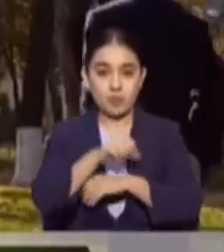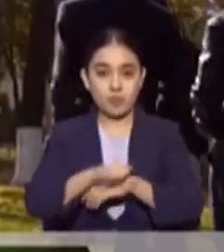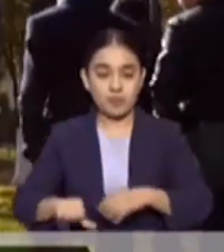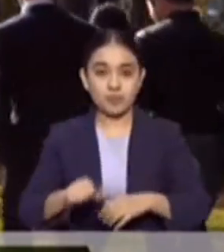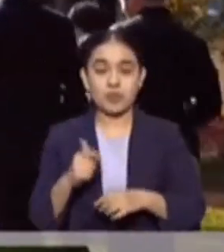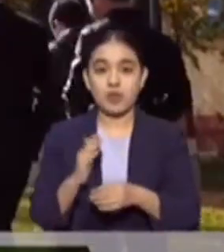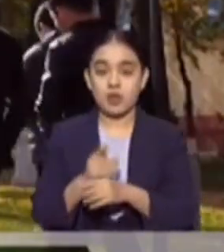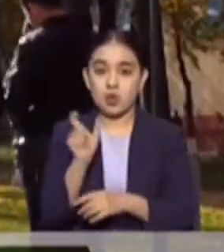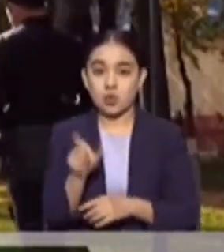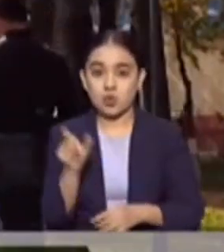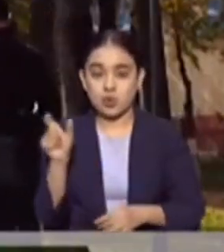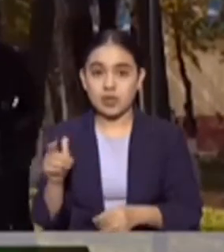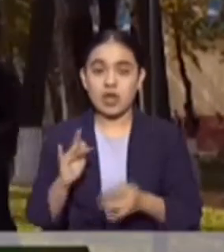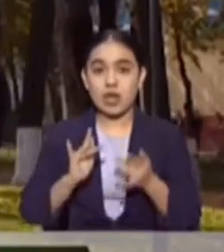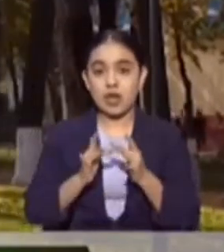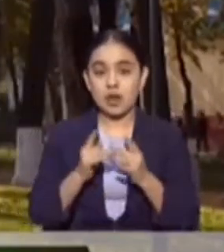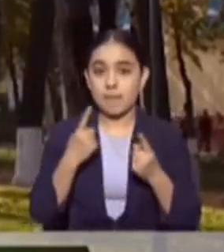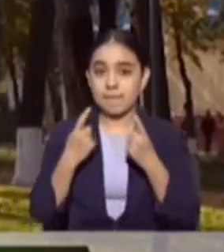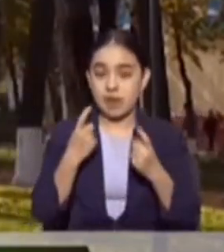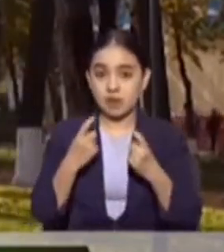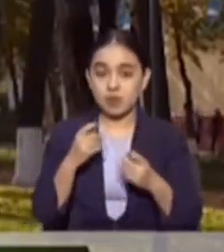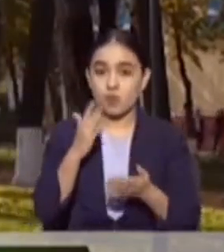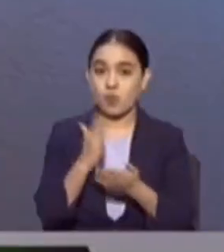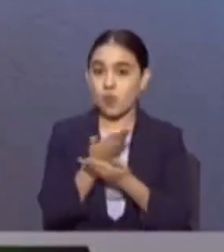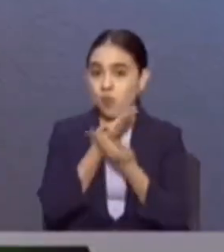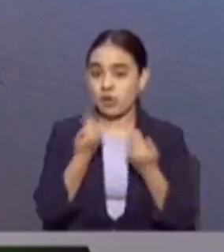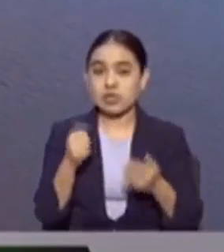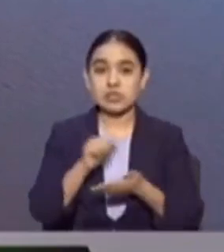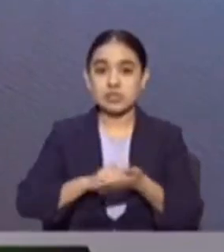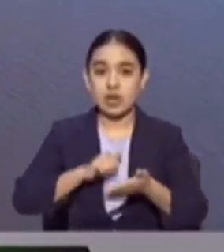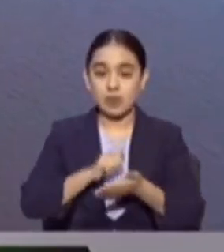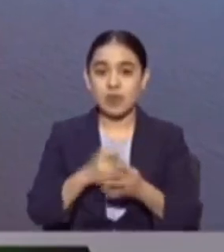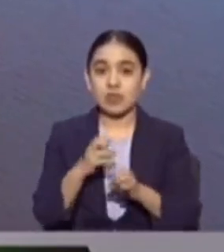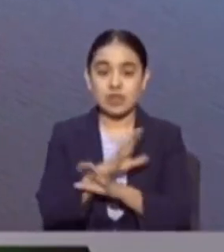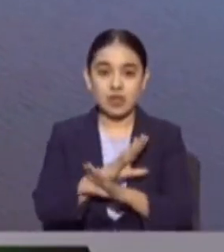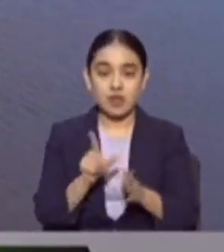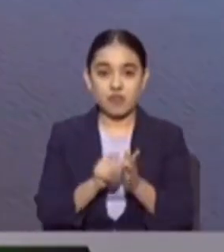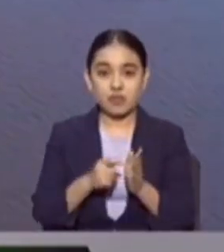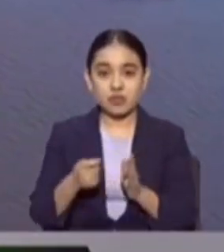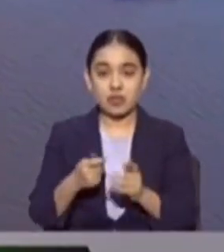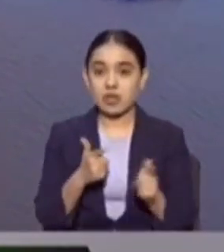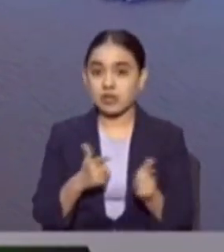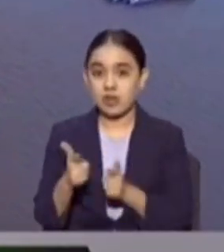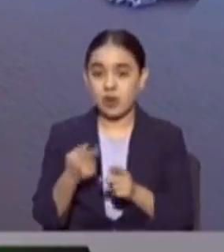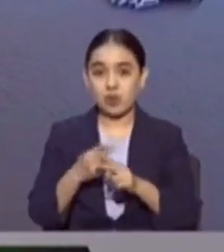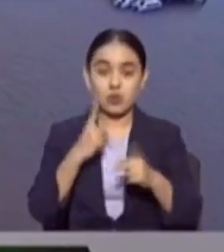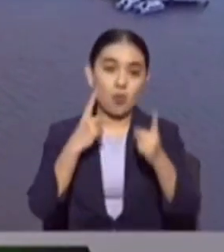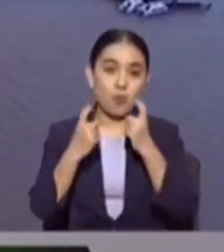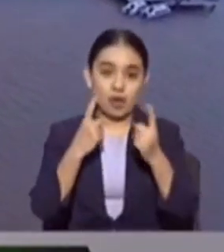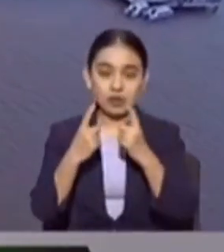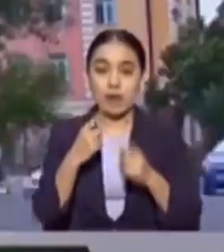mehnat qilayotgan fuqarolarning elektron ma'lumotlar bazasi mavjud emasligi sababli nafaqa tayinlash uchun arizalarda ushbu